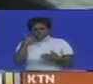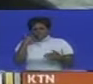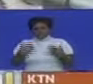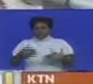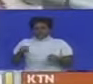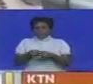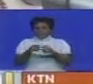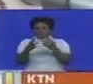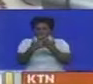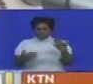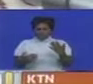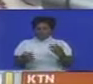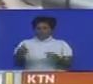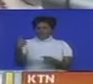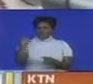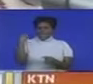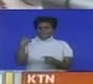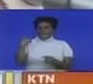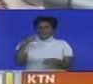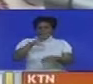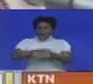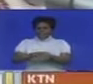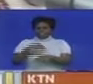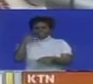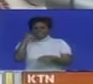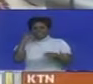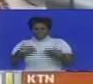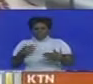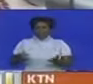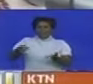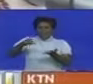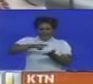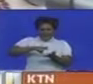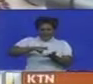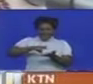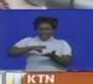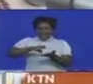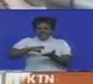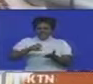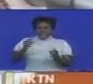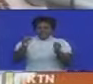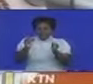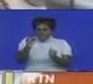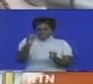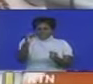damu. Zile nambari tunapata za wagonjwa imeongezeka 50%.